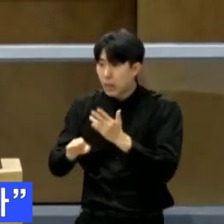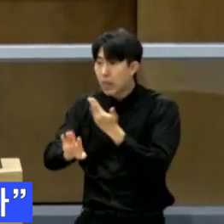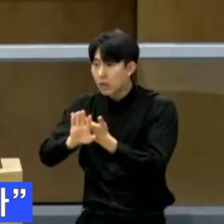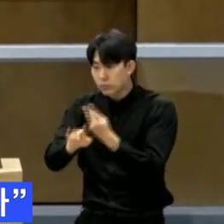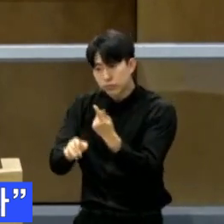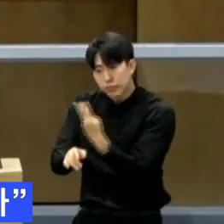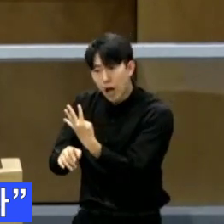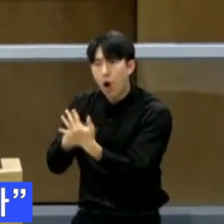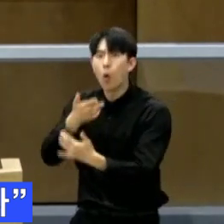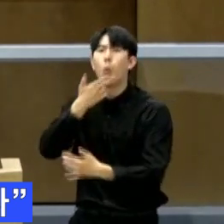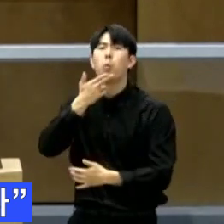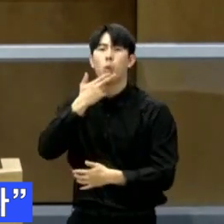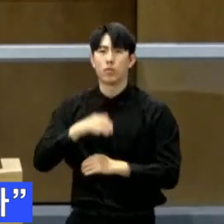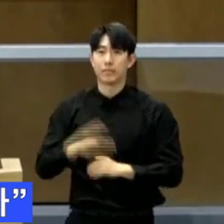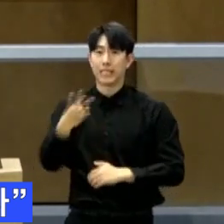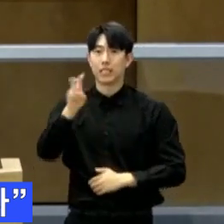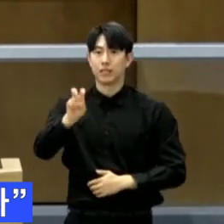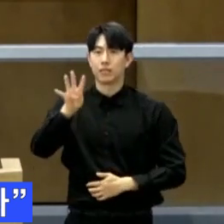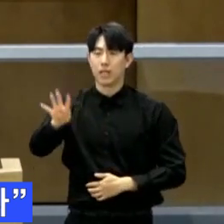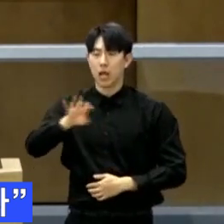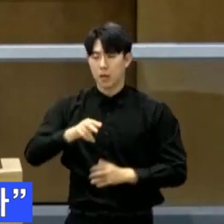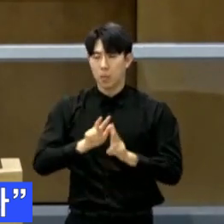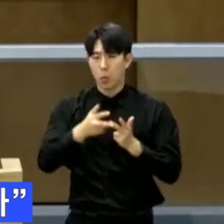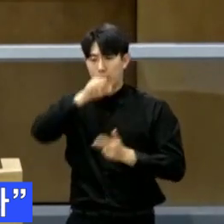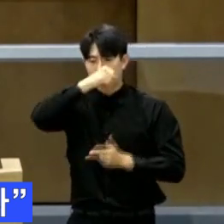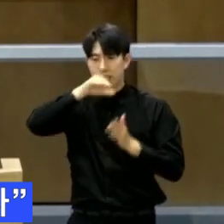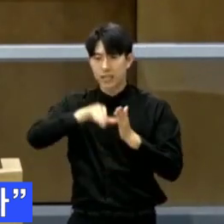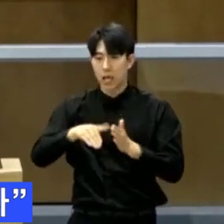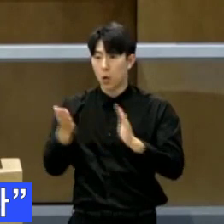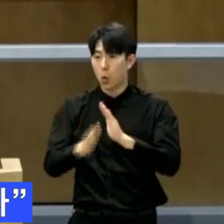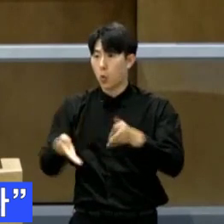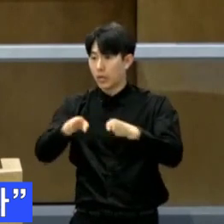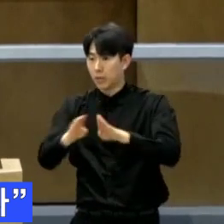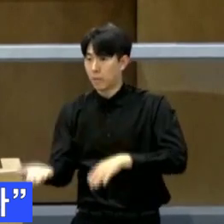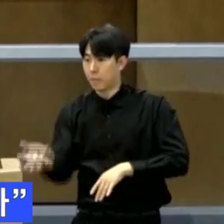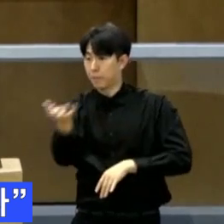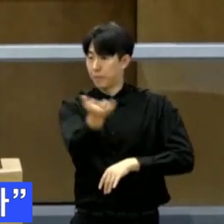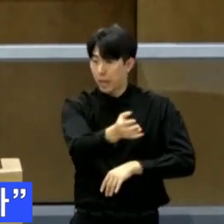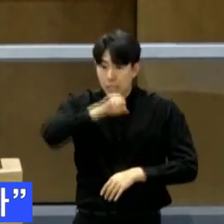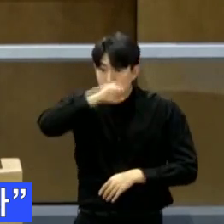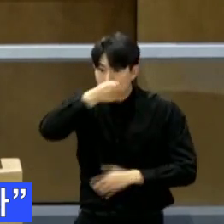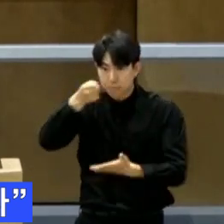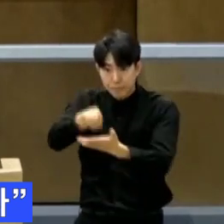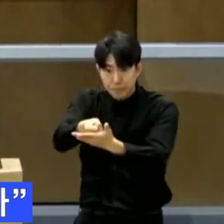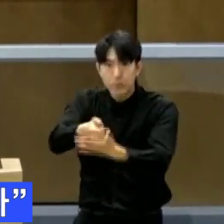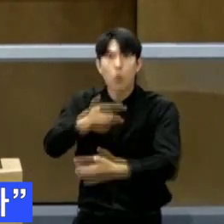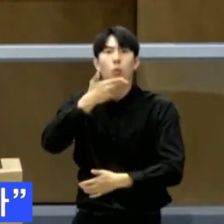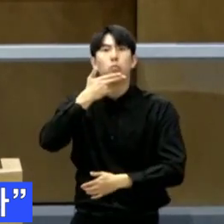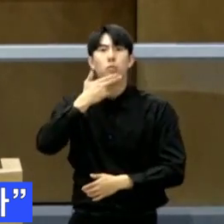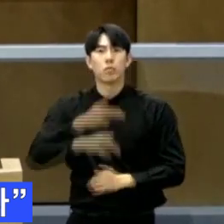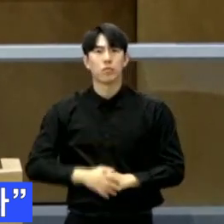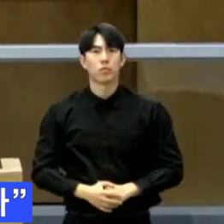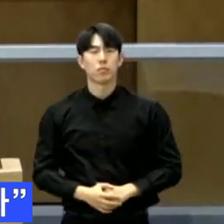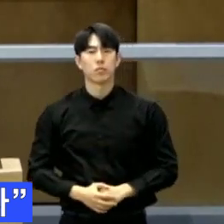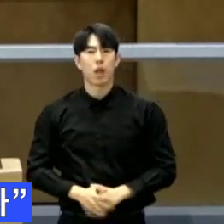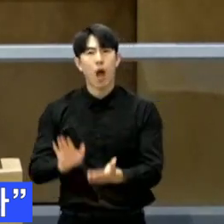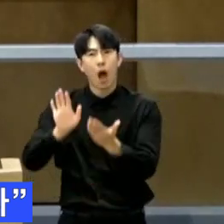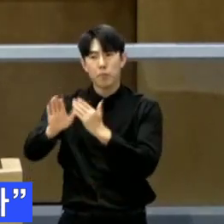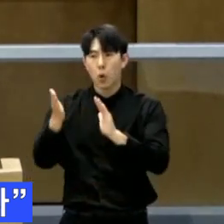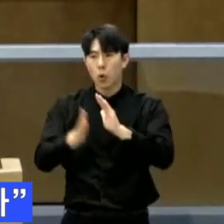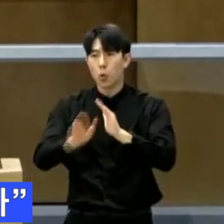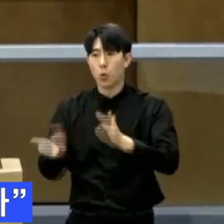무소식입니다. 그리고 2024년 본 예산에 공공기관 이전을 염두에 둔 예산은 책정되지 않았습니다.